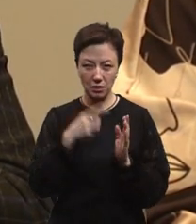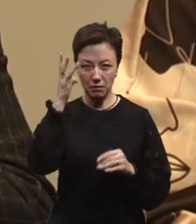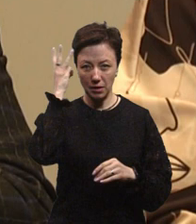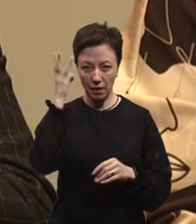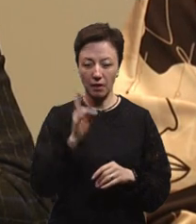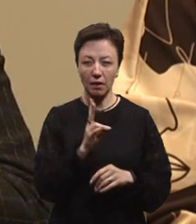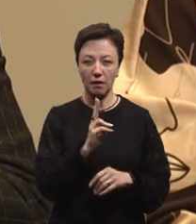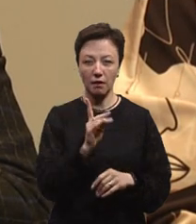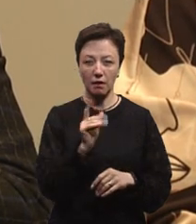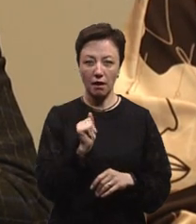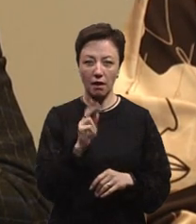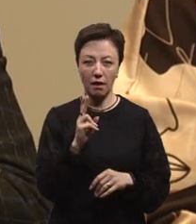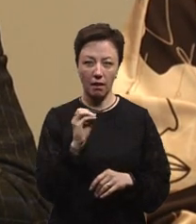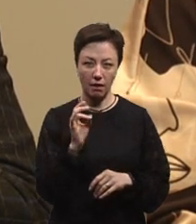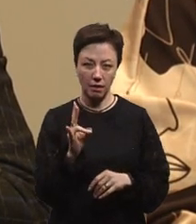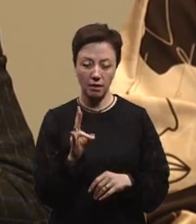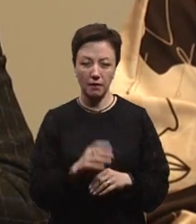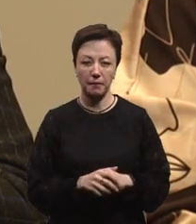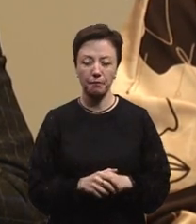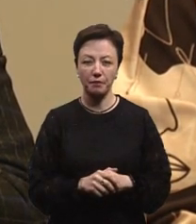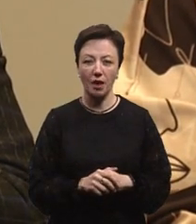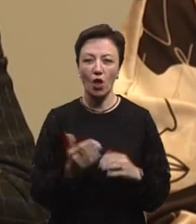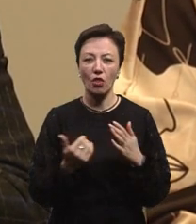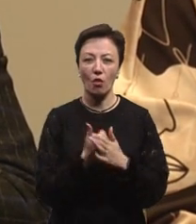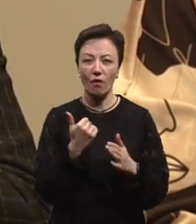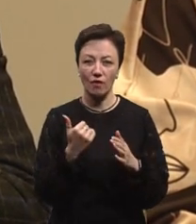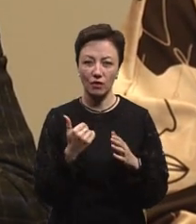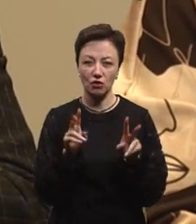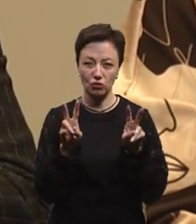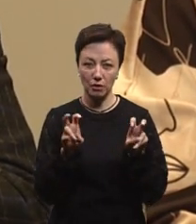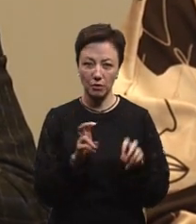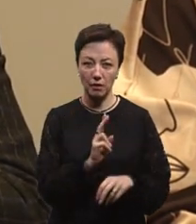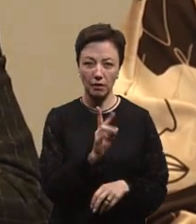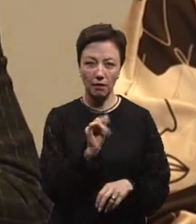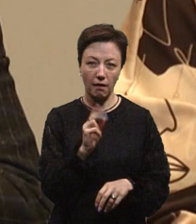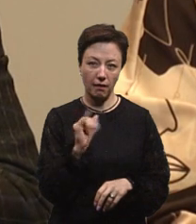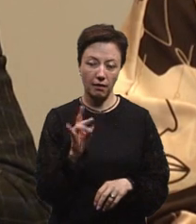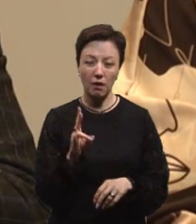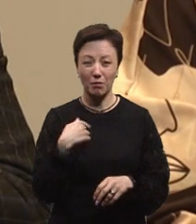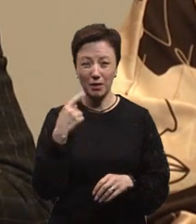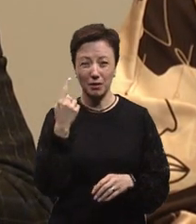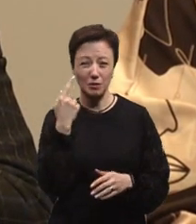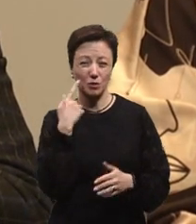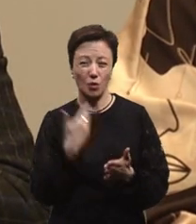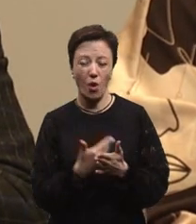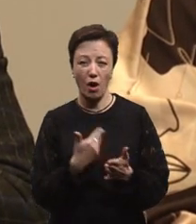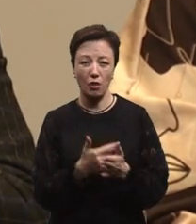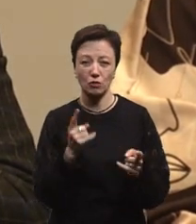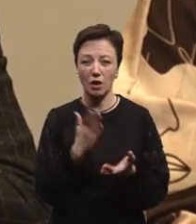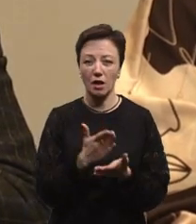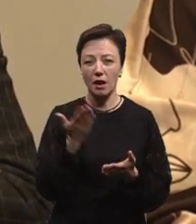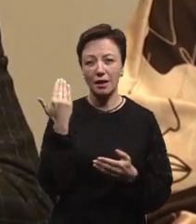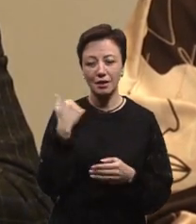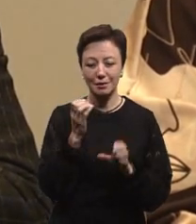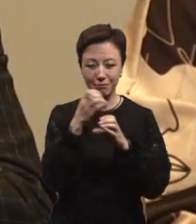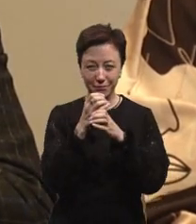на єновий наш там Кракен ми має догадували що у нас є просто ті проби які